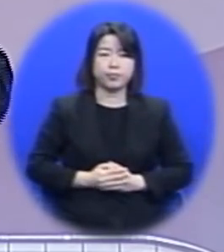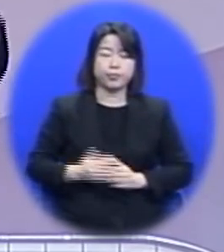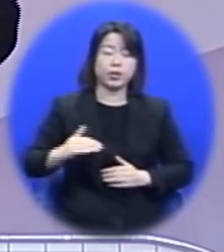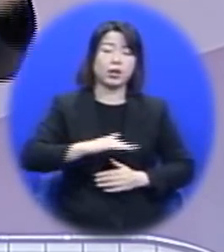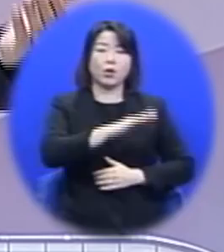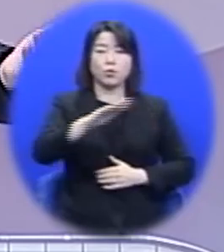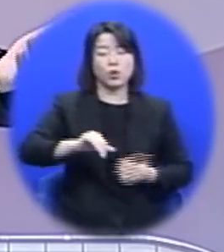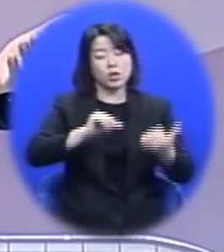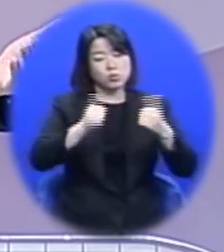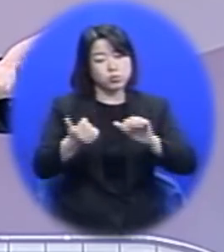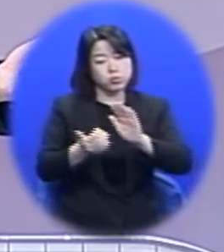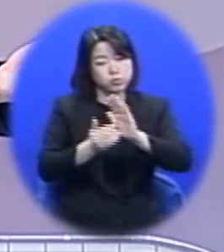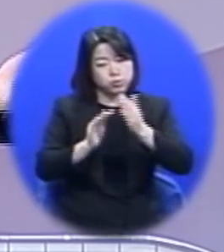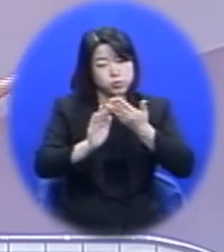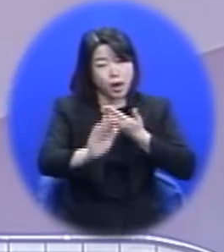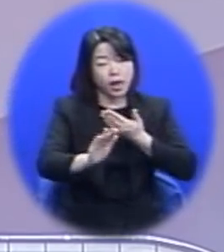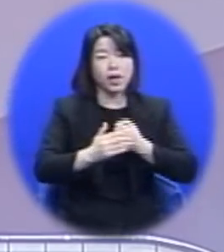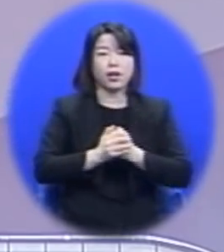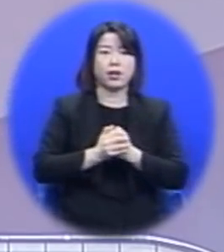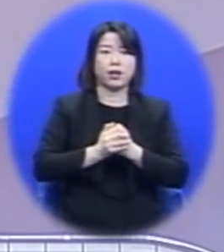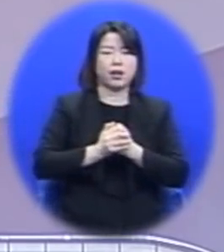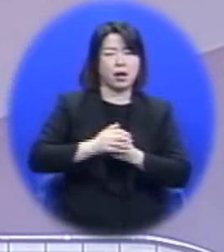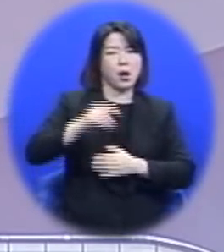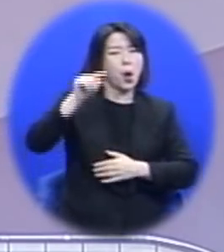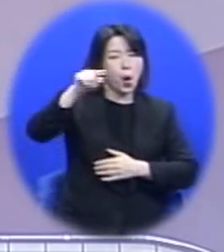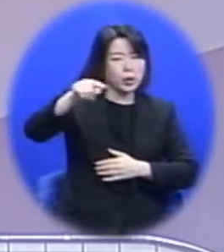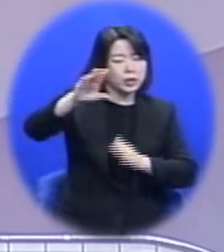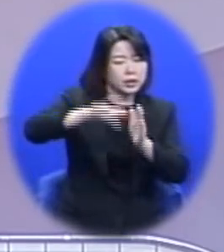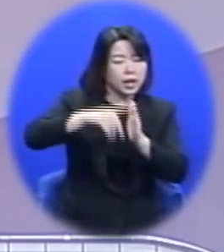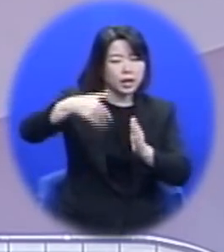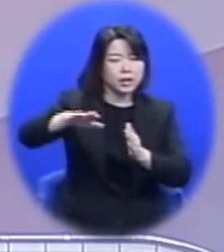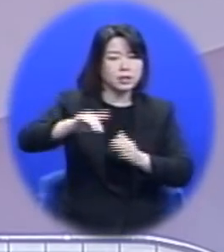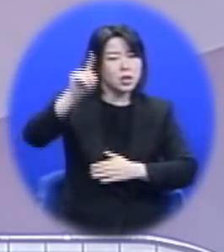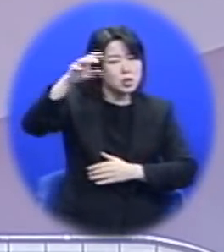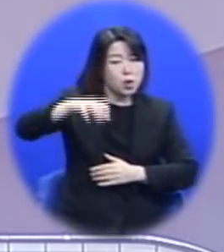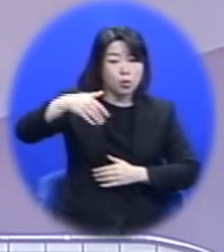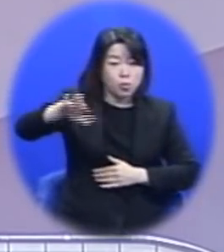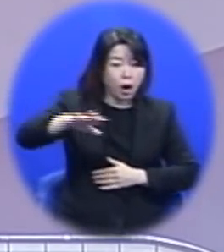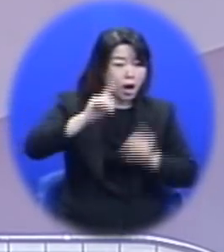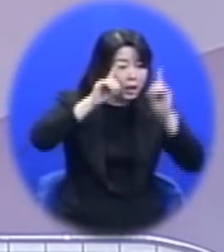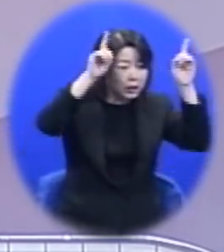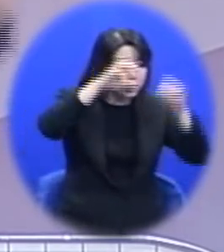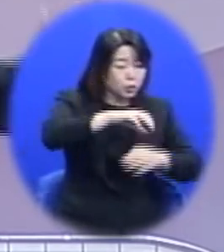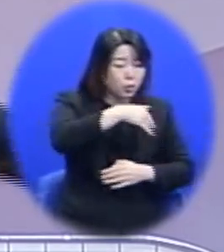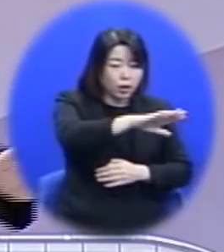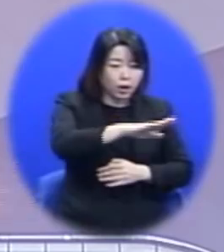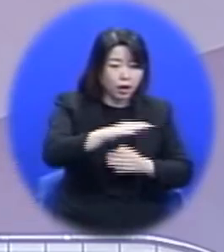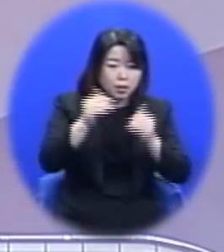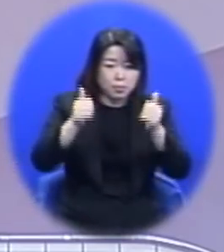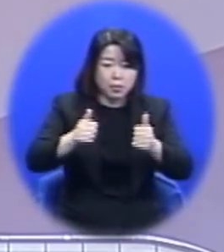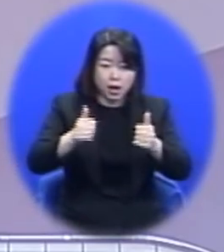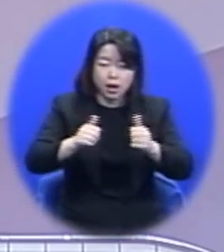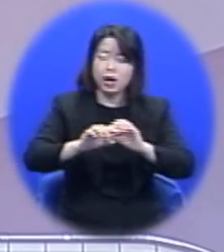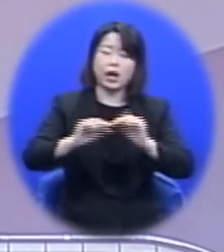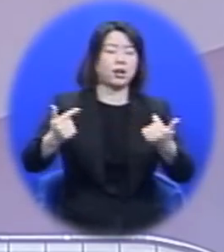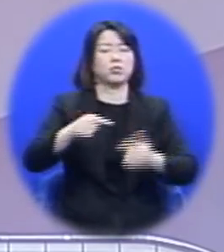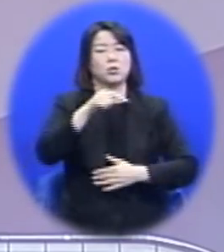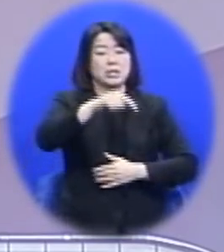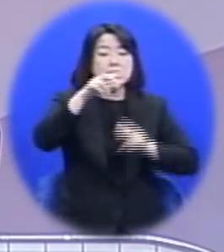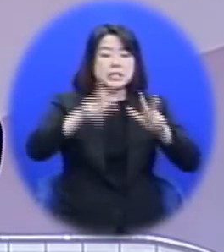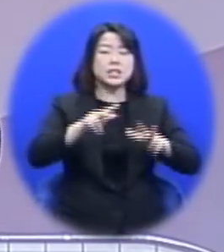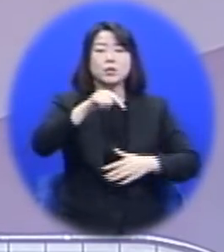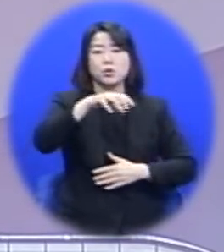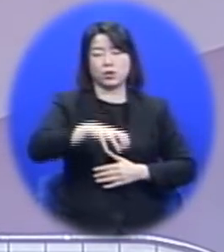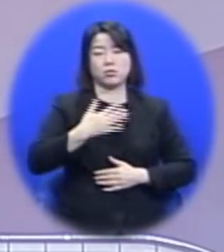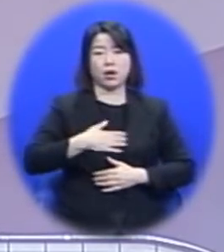우리가 죽고 난 다음에 가서야 이 사람이 천국 갈지 아닐지 아는 거 아닙니다. 여기서 알아요. 어떤